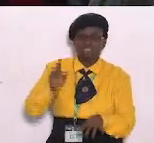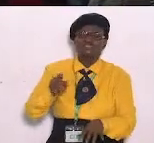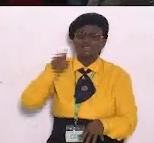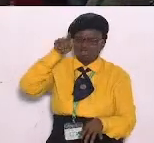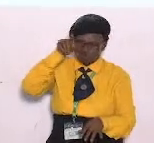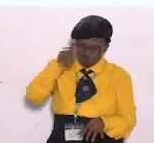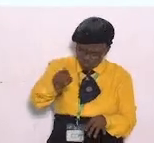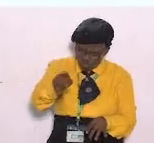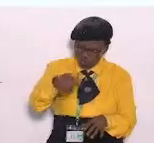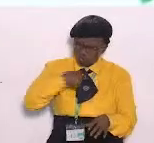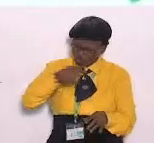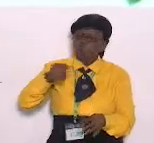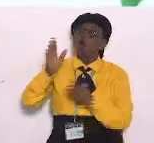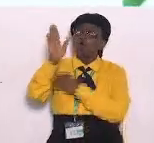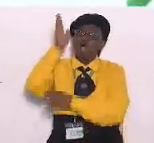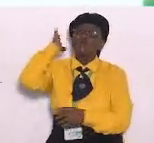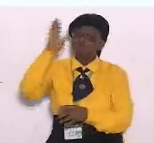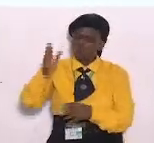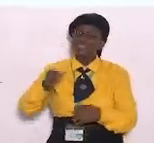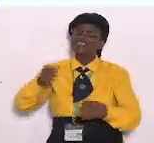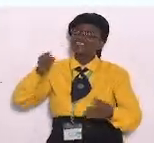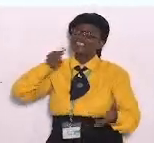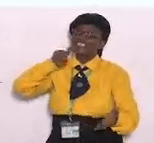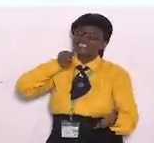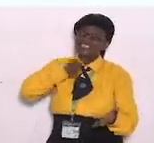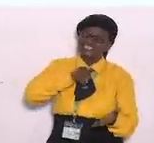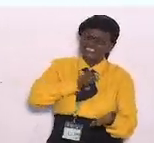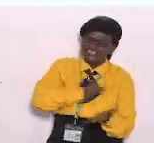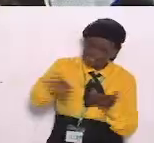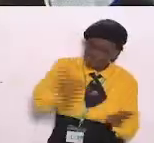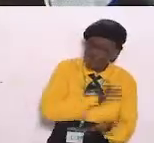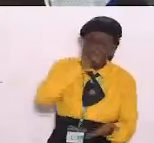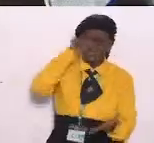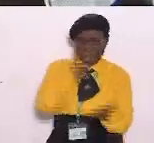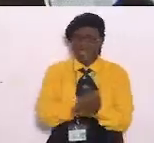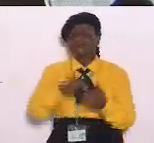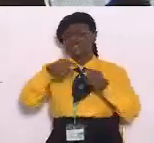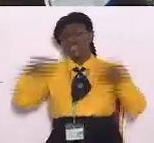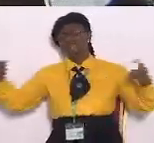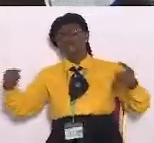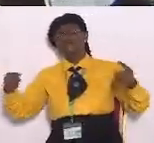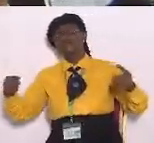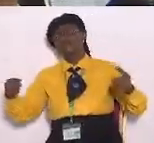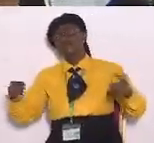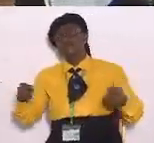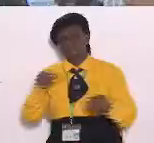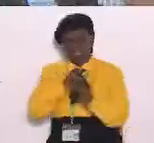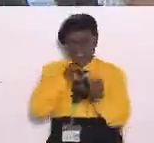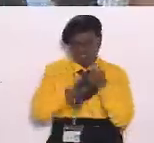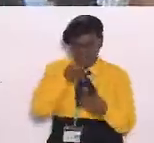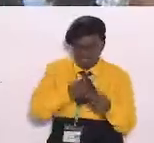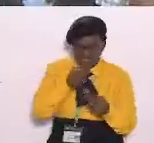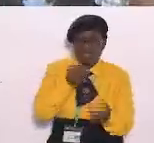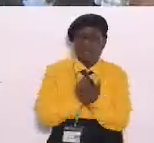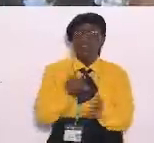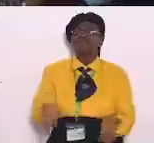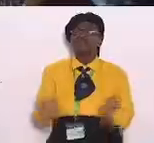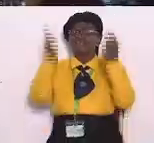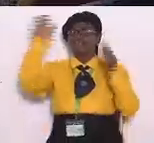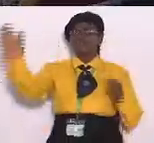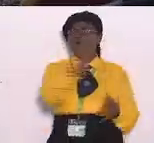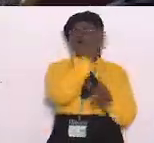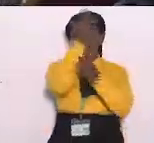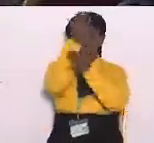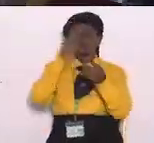si le diable tente de te toucher Dieu va terminer avec ce diable